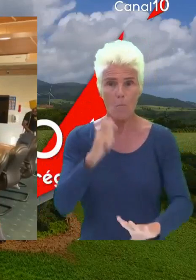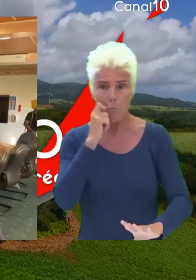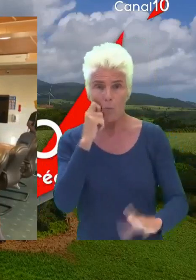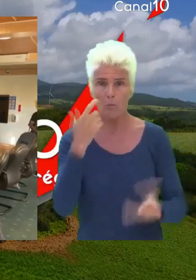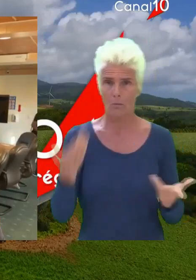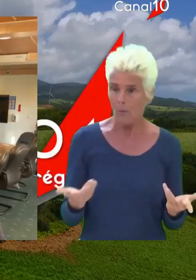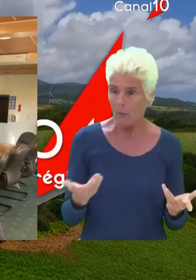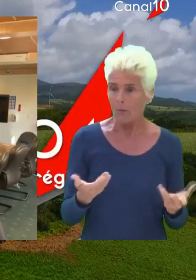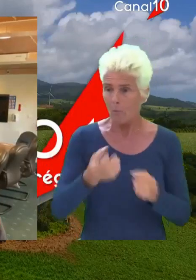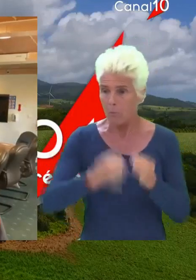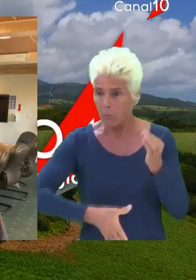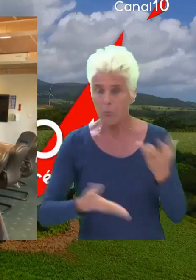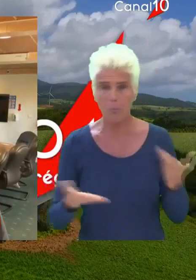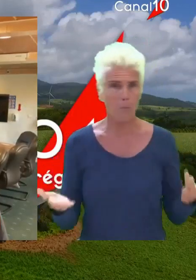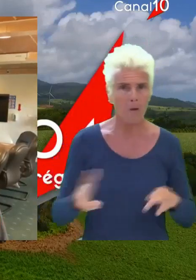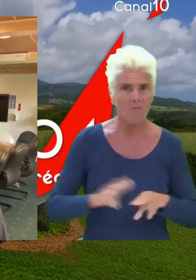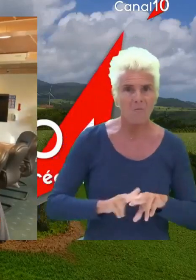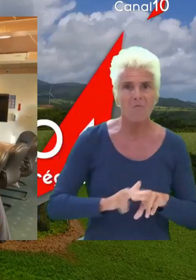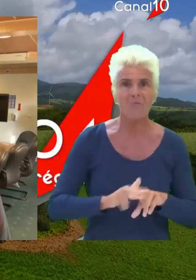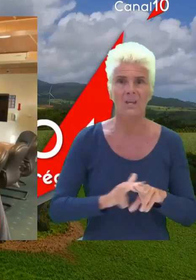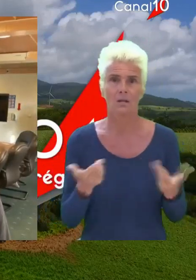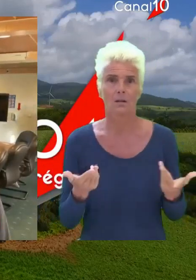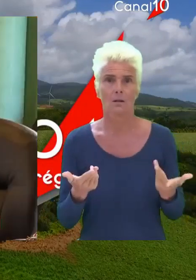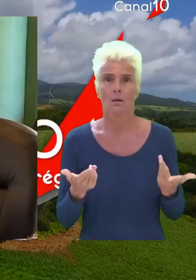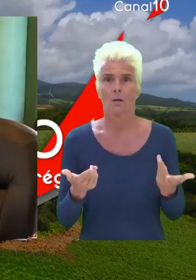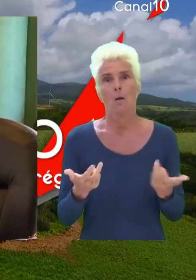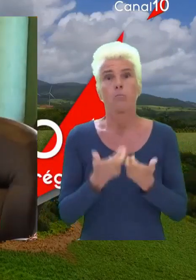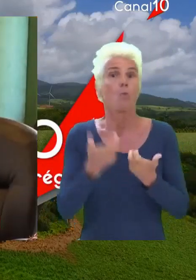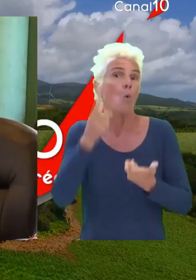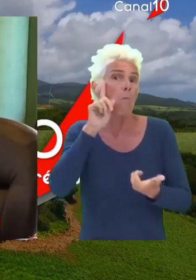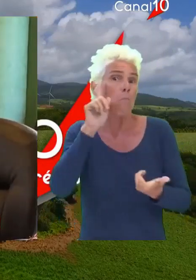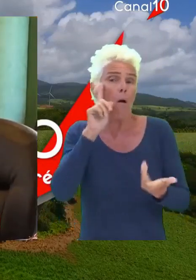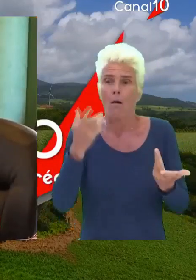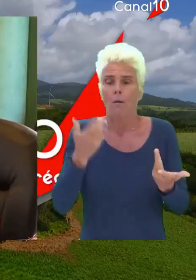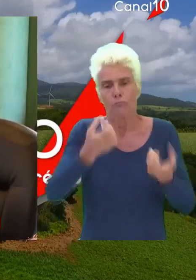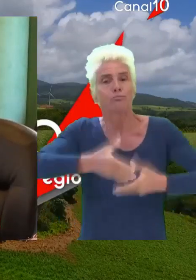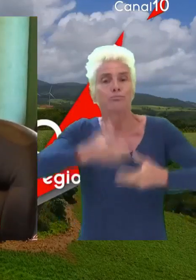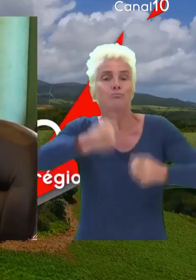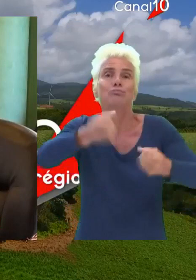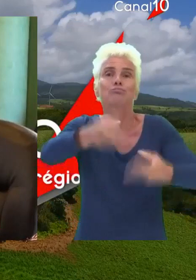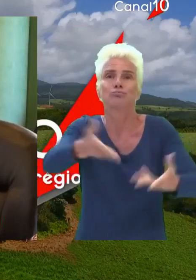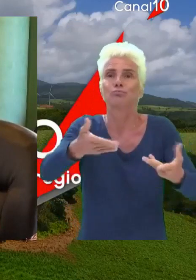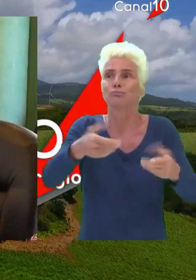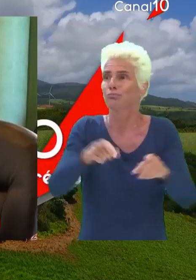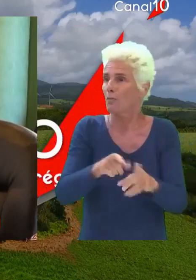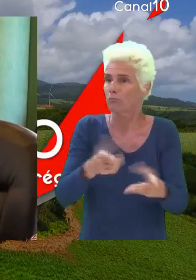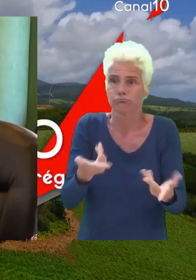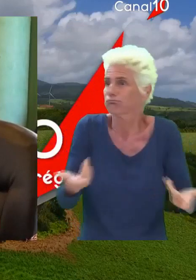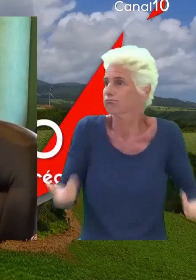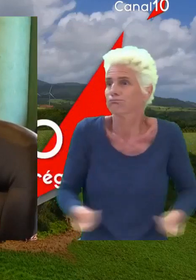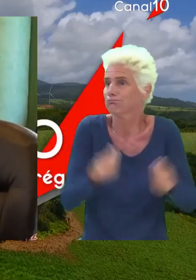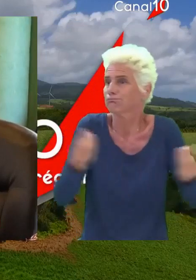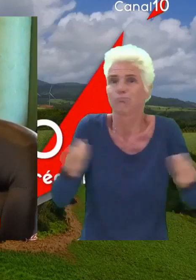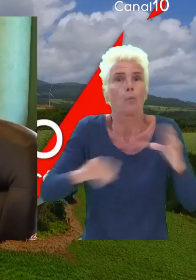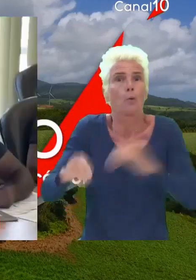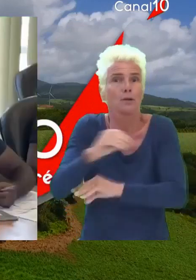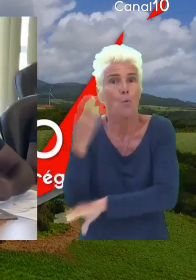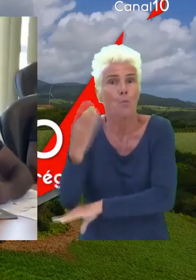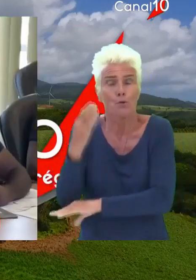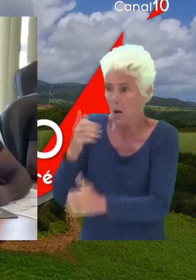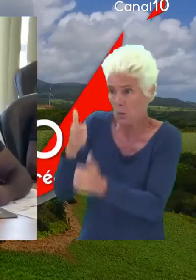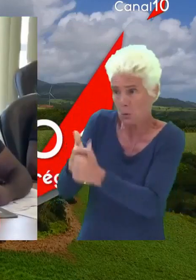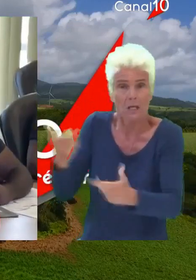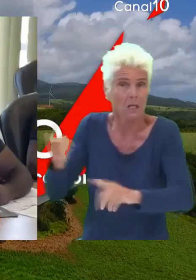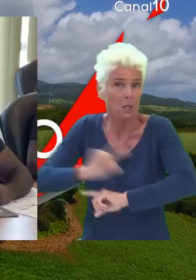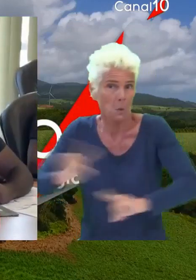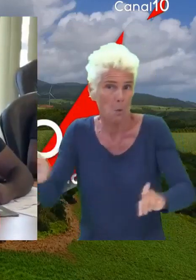B que ce sont des dispositifs qui sont sousdimensionnés on fait des effets d'annonce qui ne répondent pas du tout au besoins de la population on avait certaines